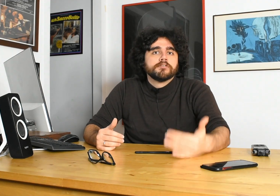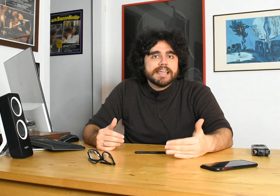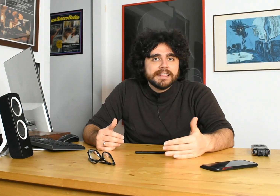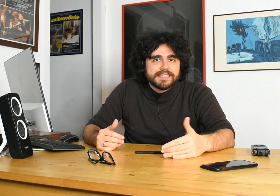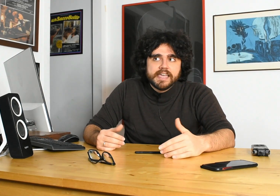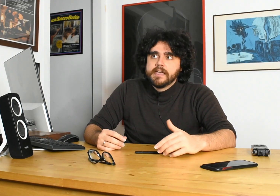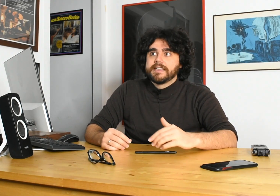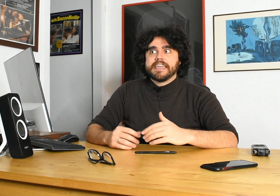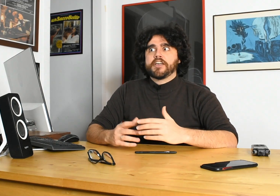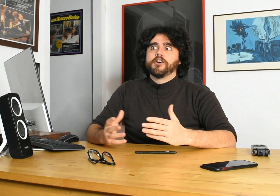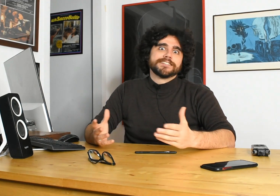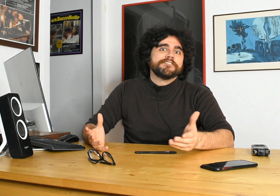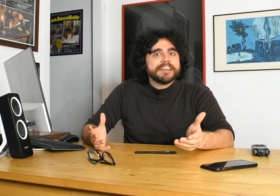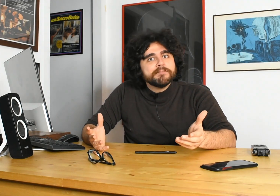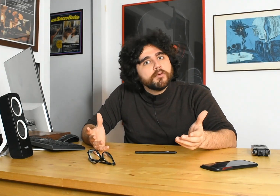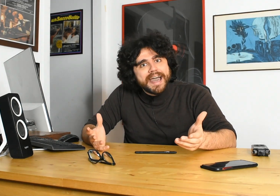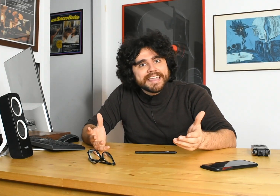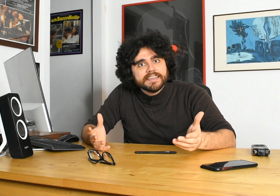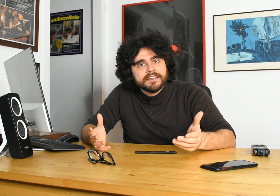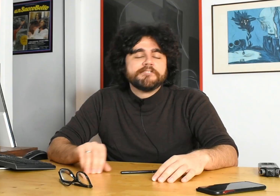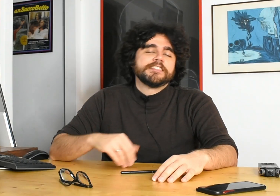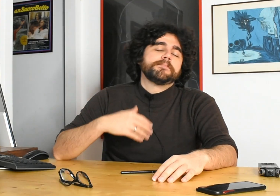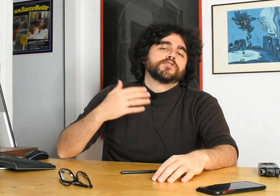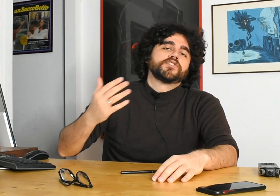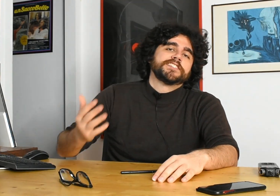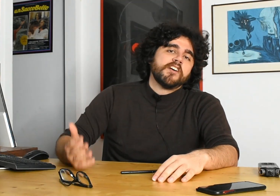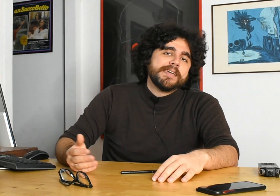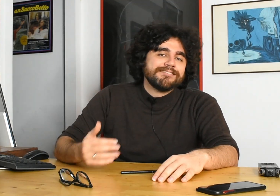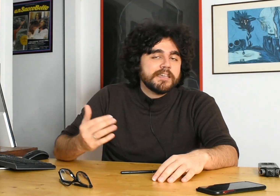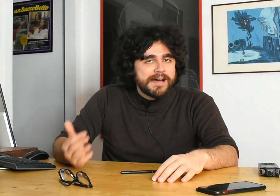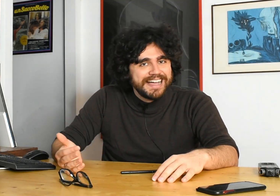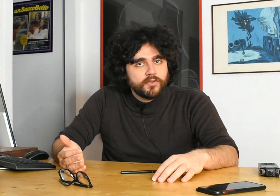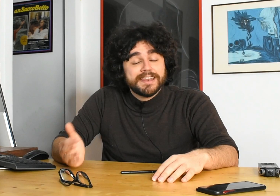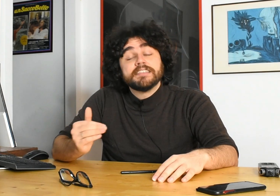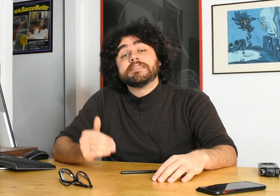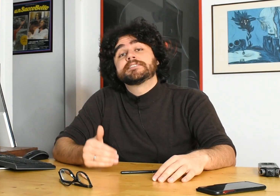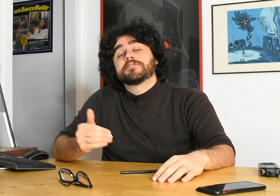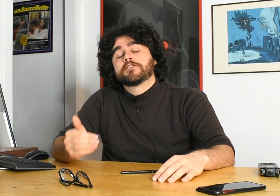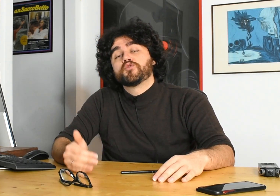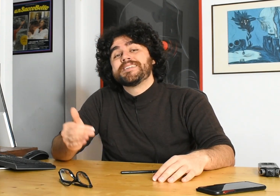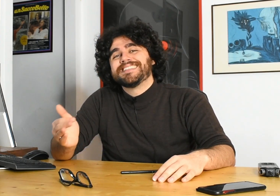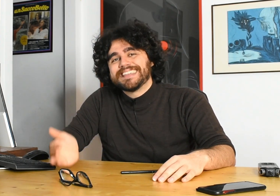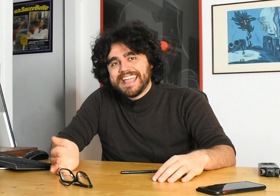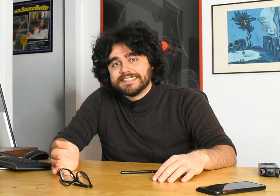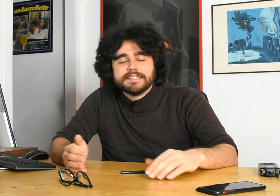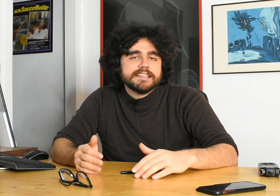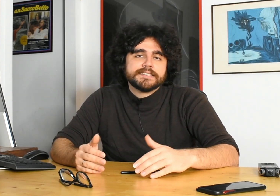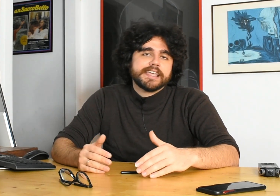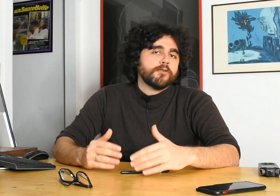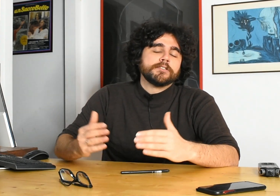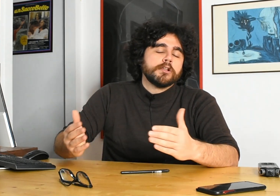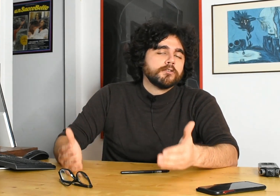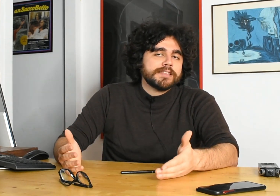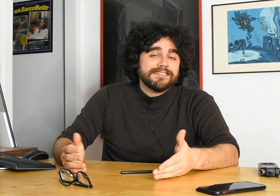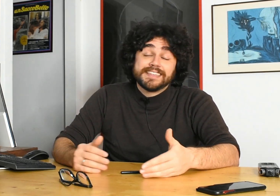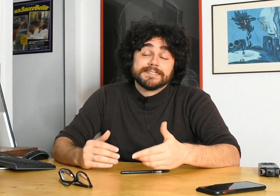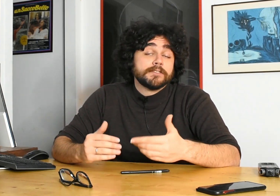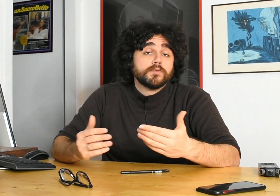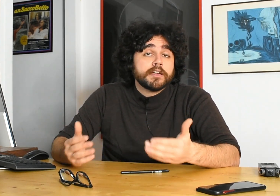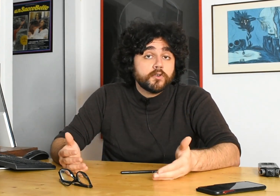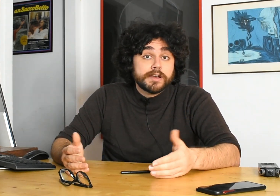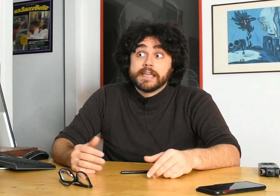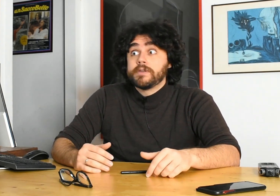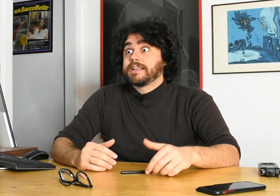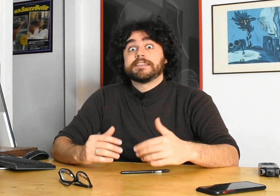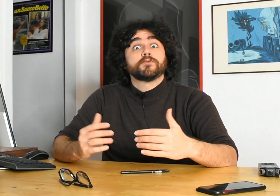ancora più contante, che cosa faremo mai? Infatti poi successivamente Padoan, il ministro dell'economia di Renzi, disse che l'aumento del contante era